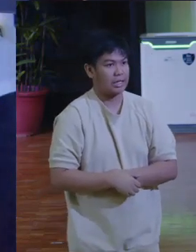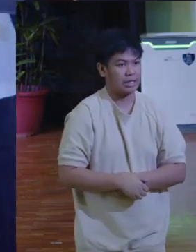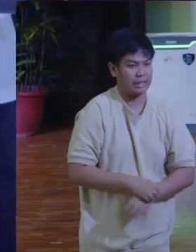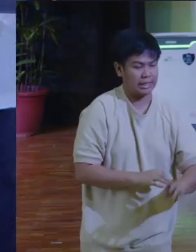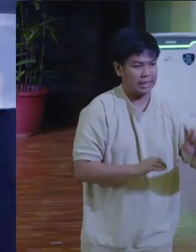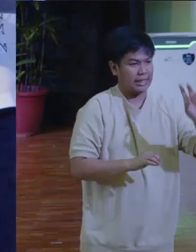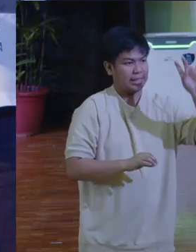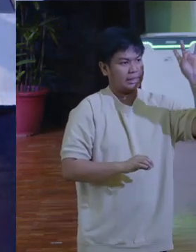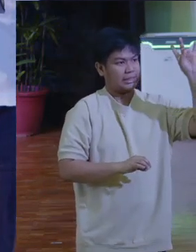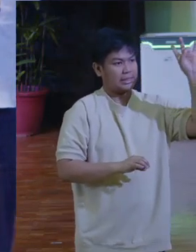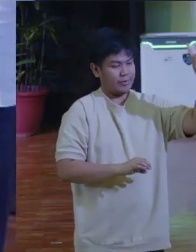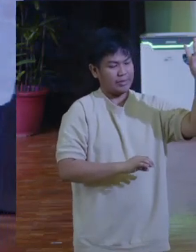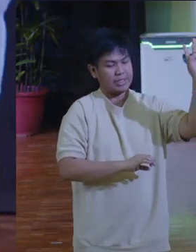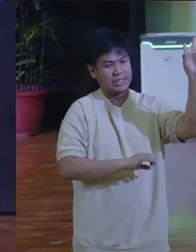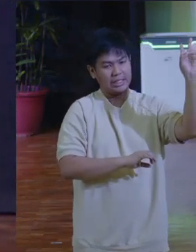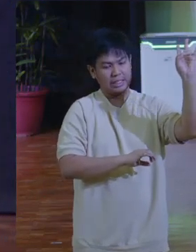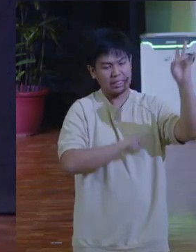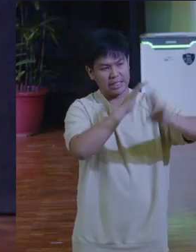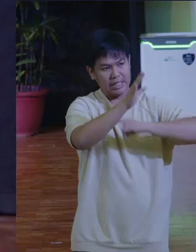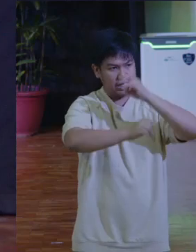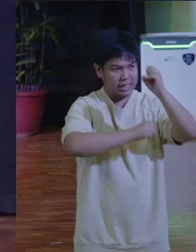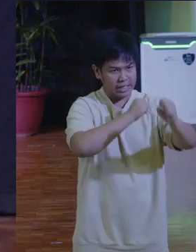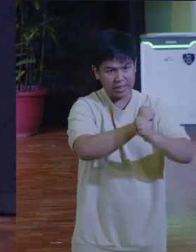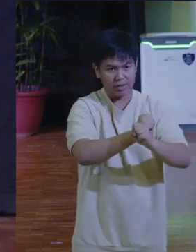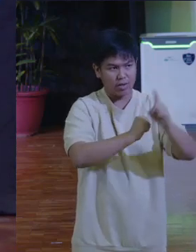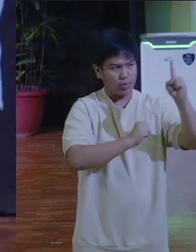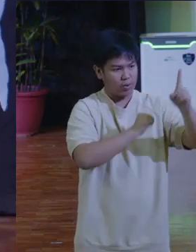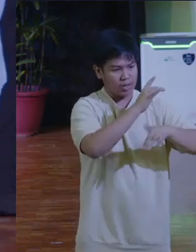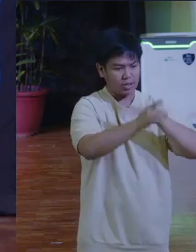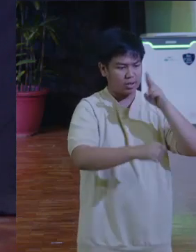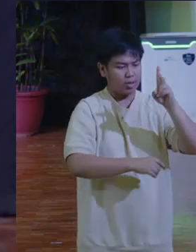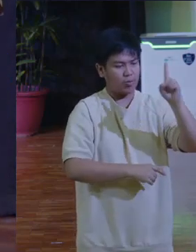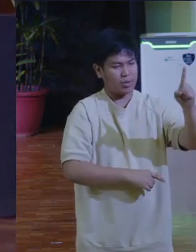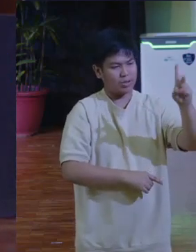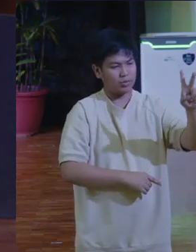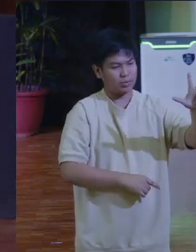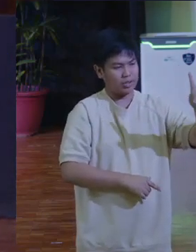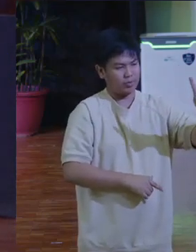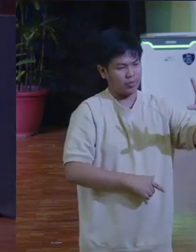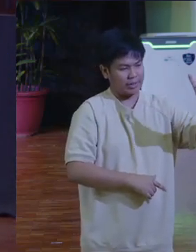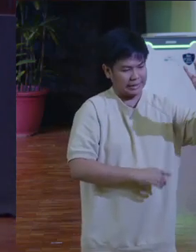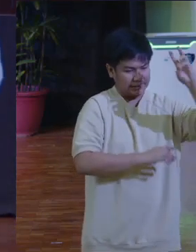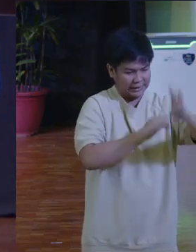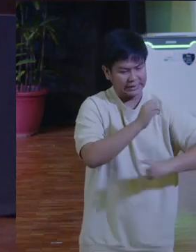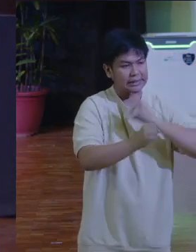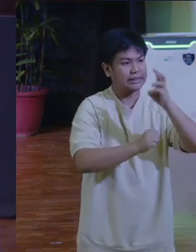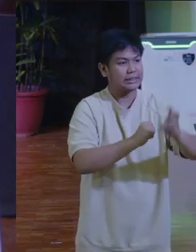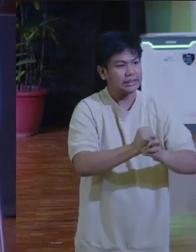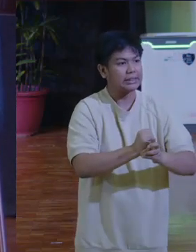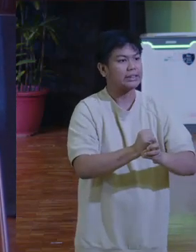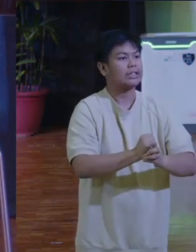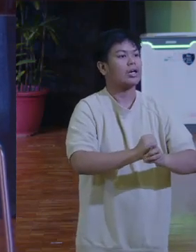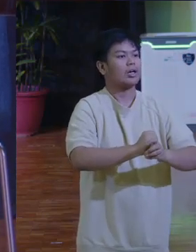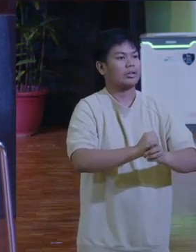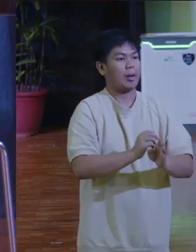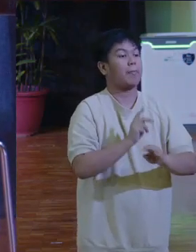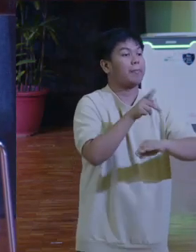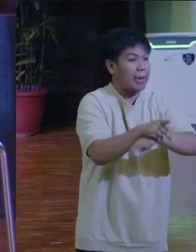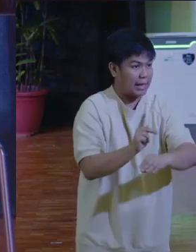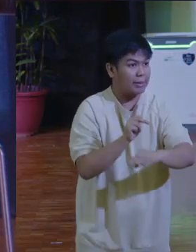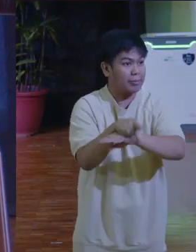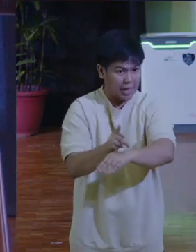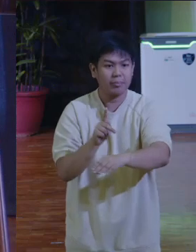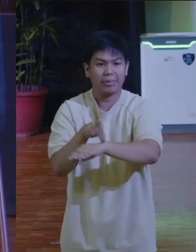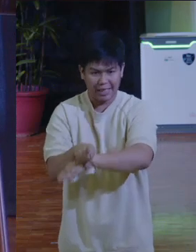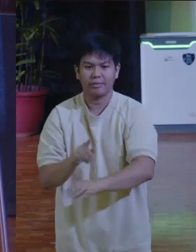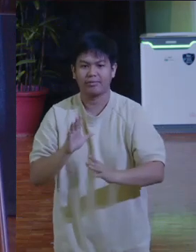7th year. So year 1, 2, 3, 4, 5, 6, magtatanim sila. Year 7, walang tanim. Papahinga nila ang